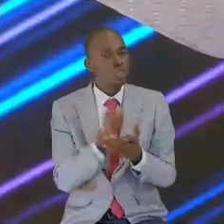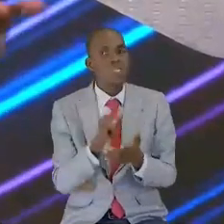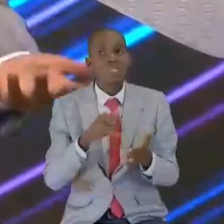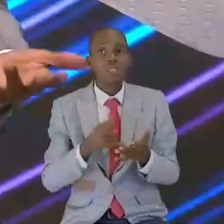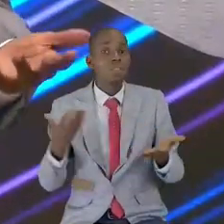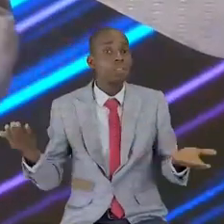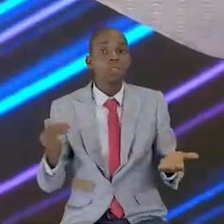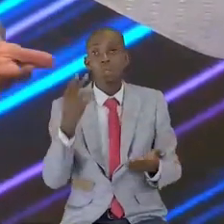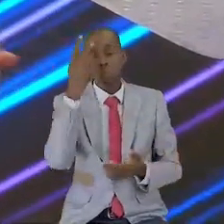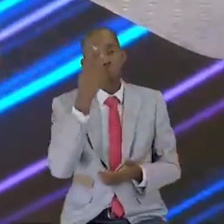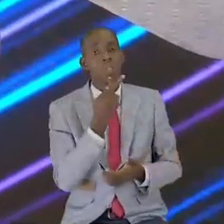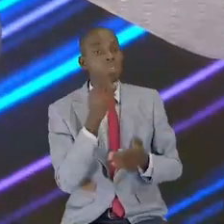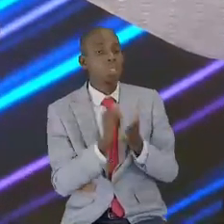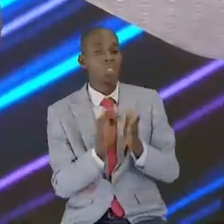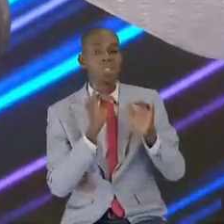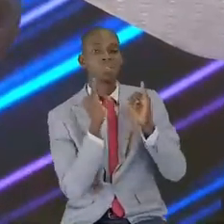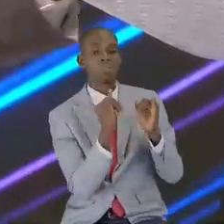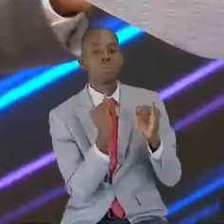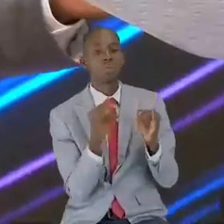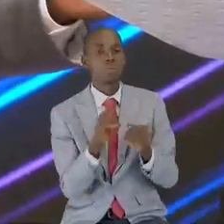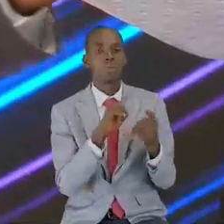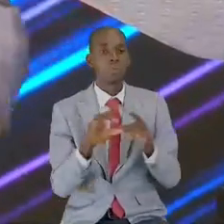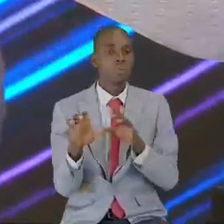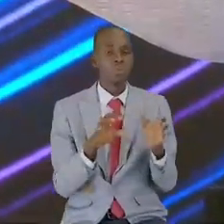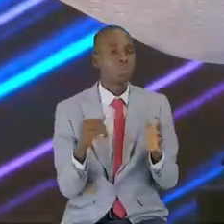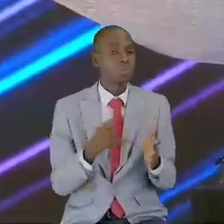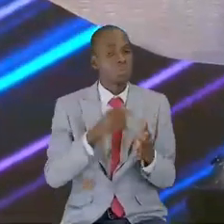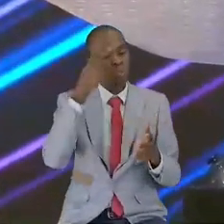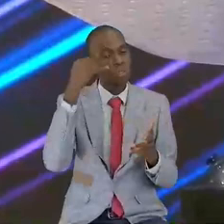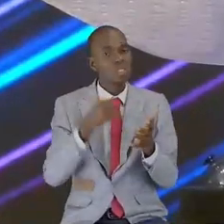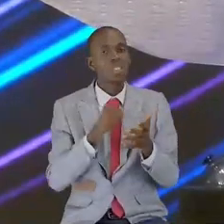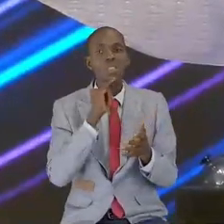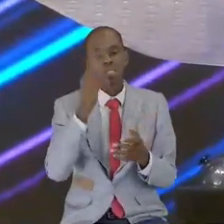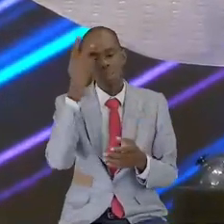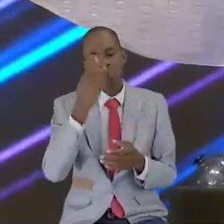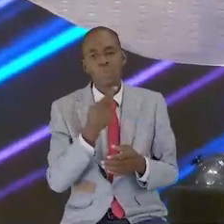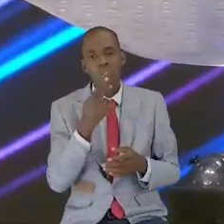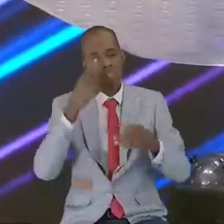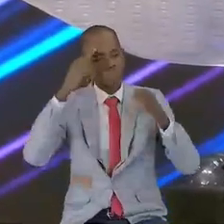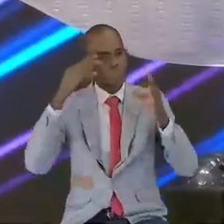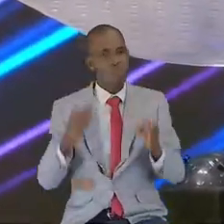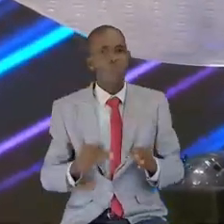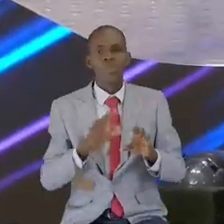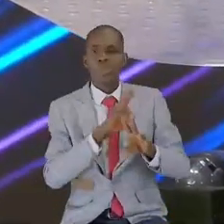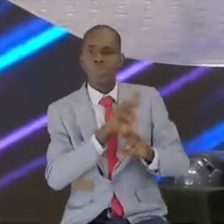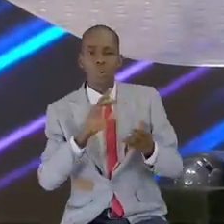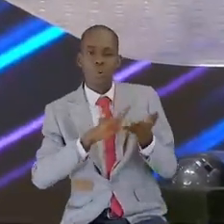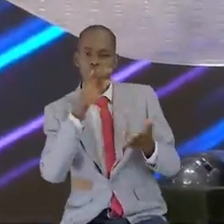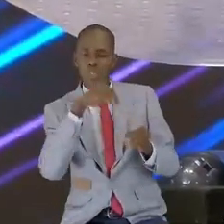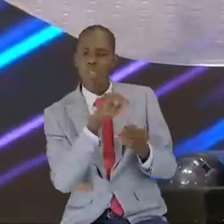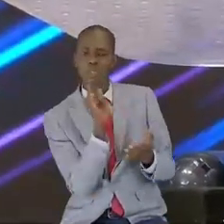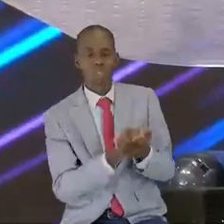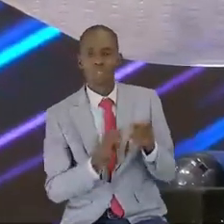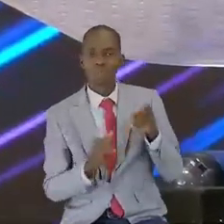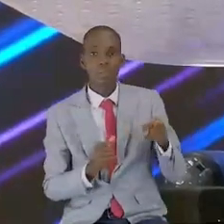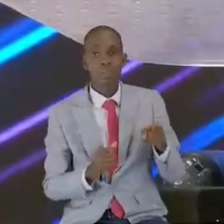parents qui ont pris la décision. Alors, par la décision des parents, ils sont circoncis. Il n'y a aucune gloire en cela. C'est